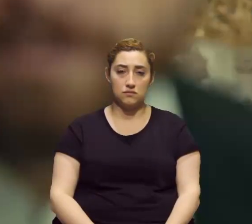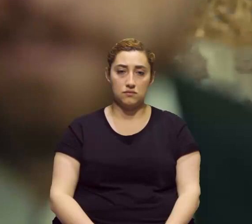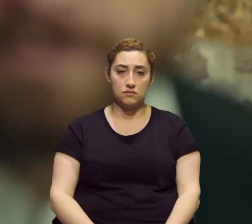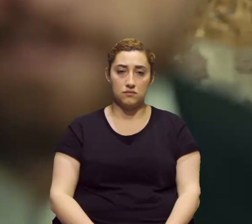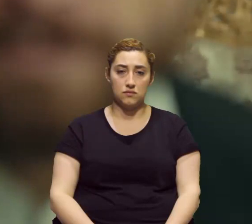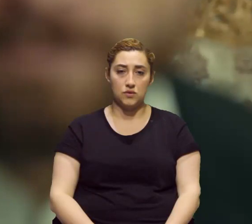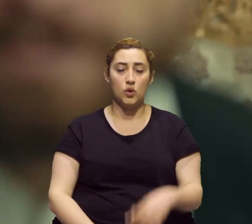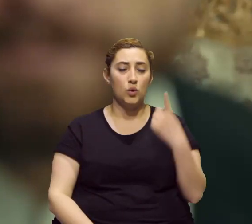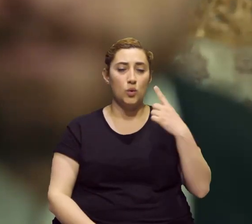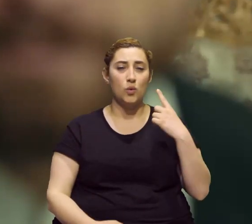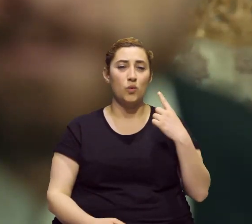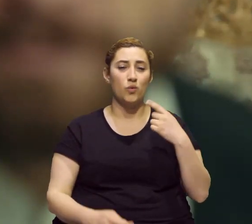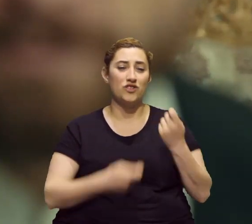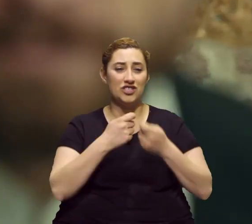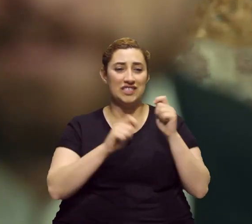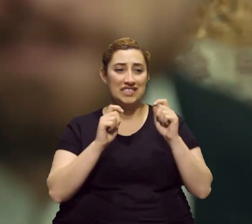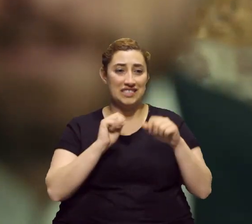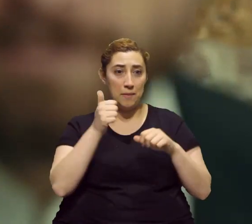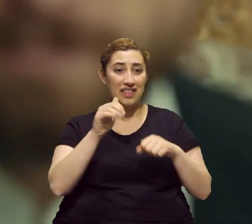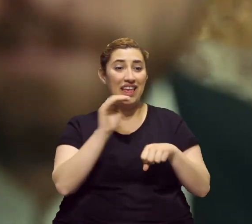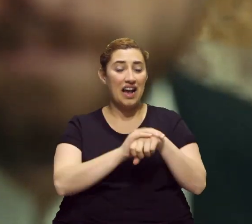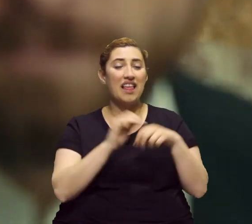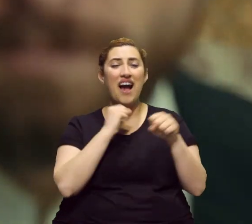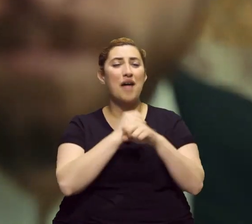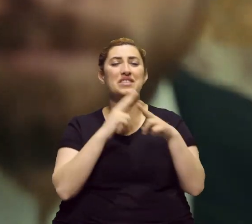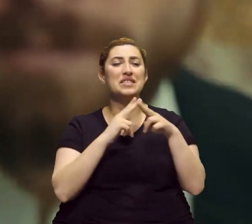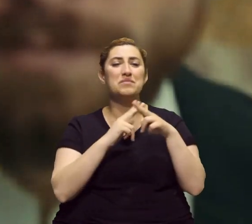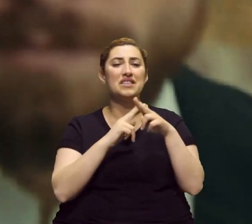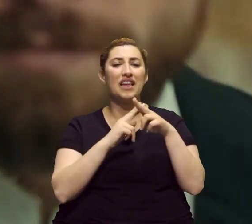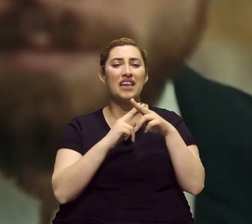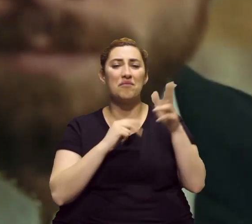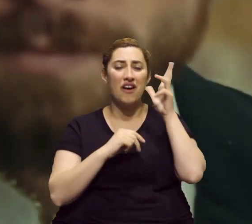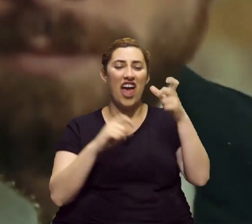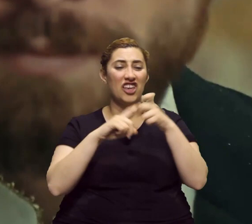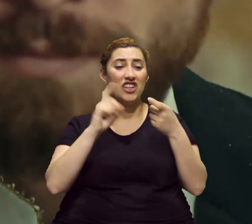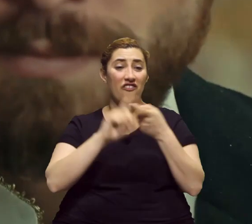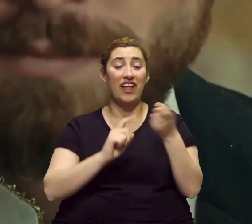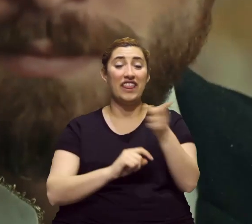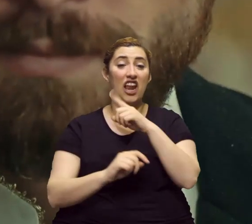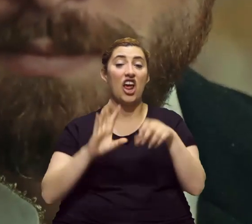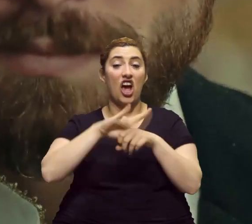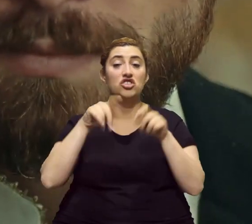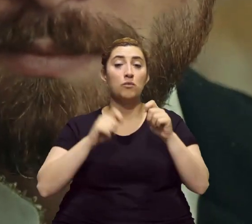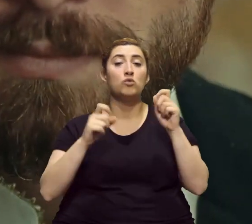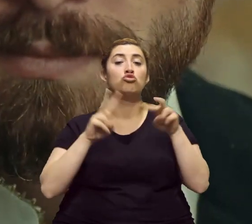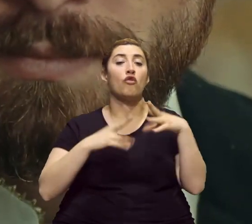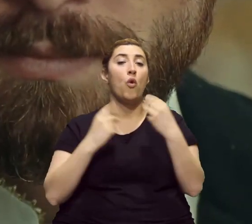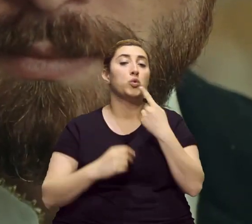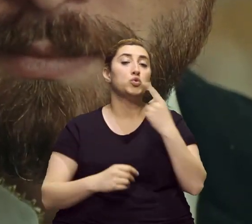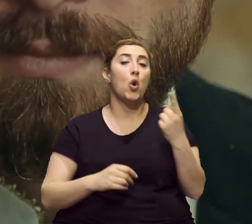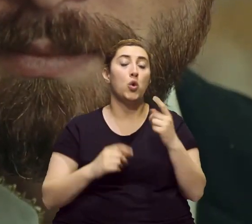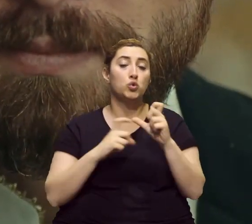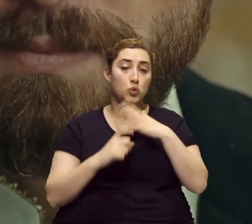Kabul odası. Dün operasyon sırasında yakalanan Garbis adındaki aydut, Ejder ve diğerlerini kaçıranların Mustafa olduğunu söylüyor sultanım.